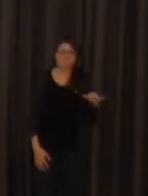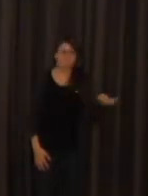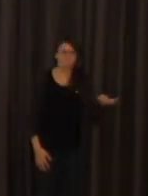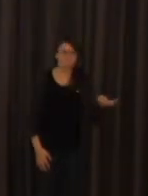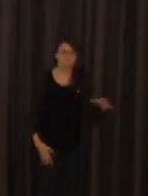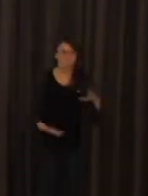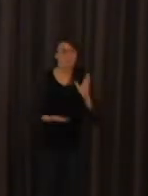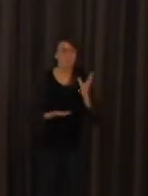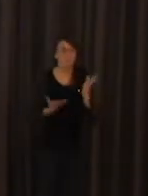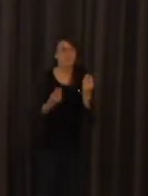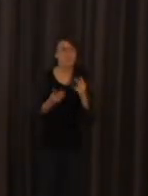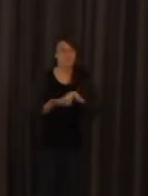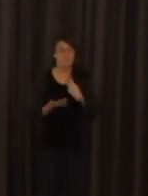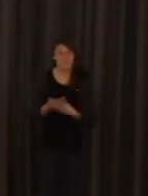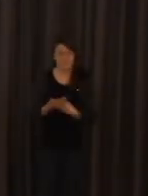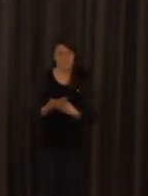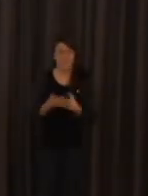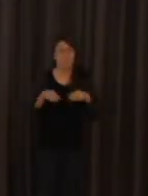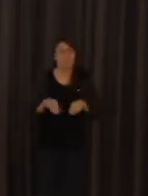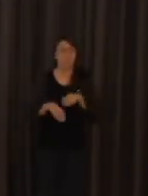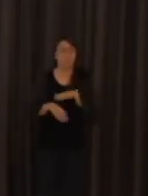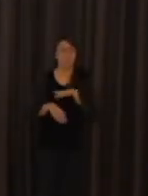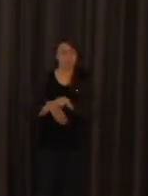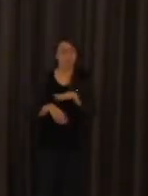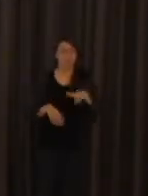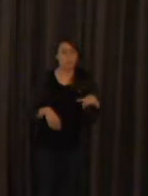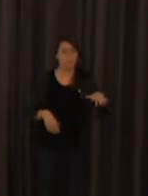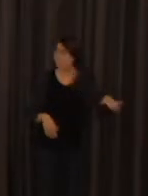I molts intèrprets l'utilitzen d'aquesta manera.